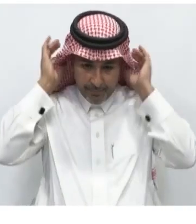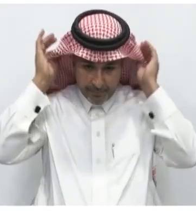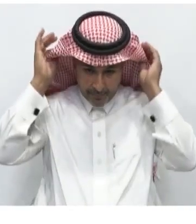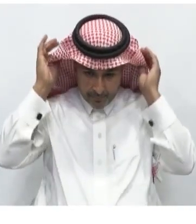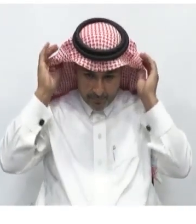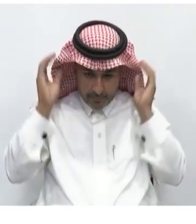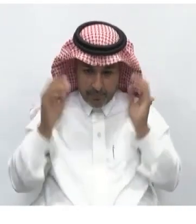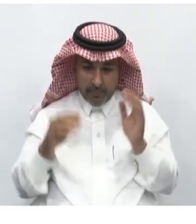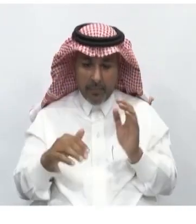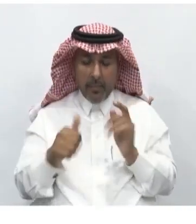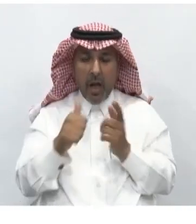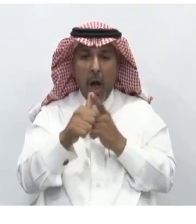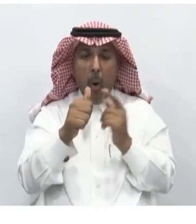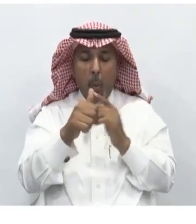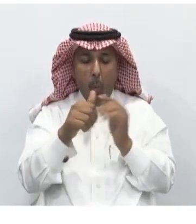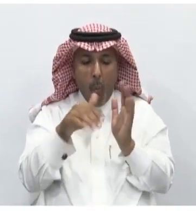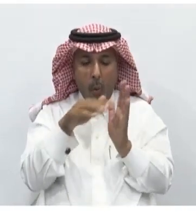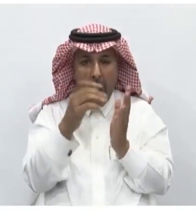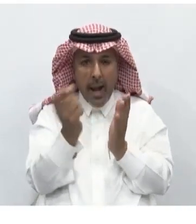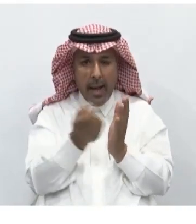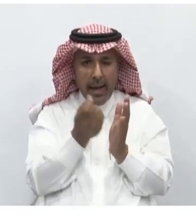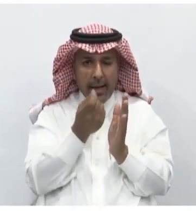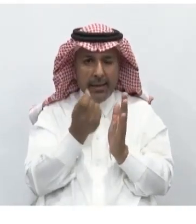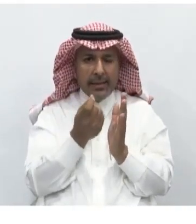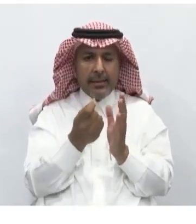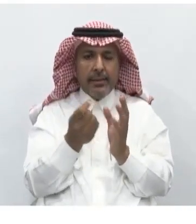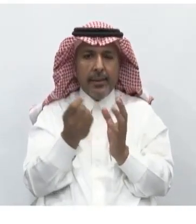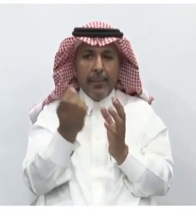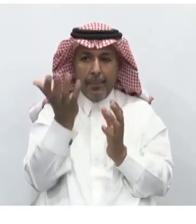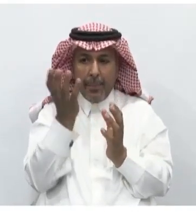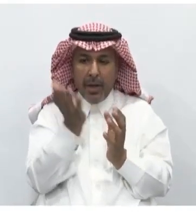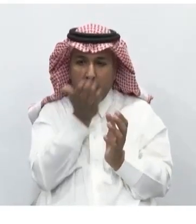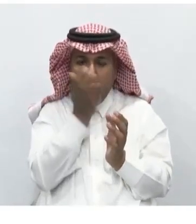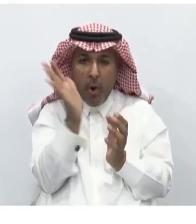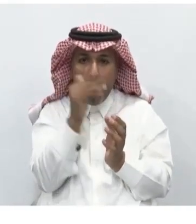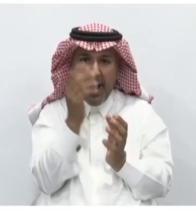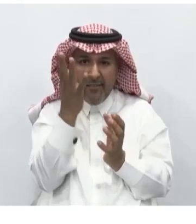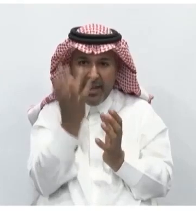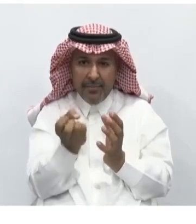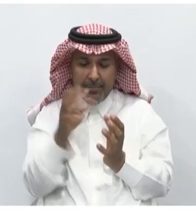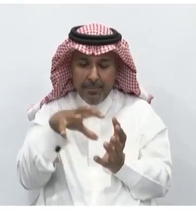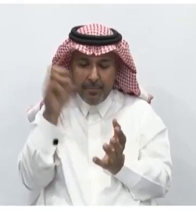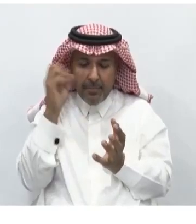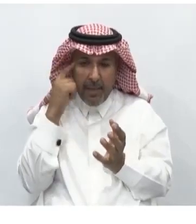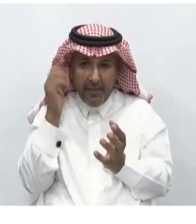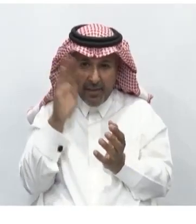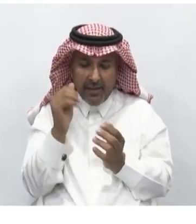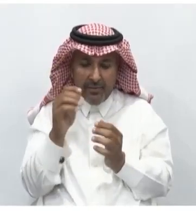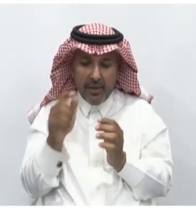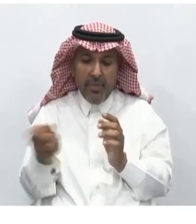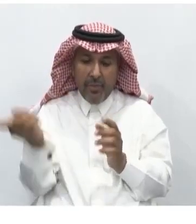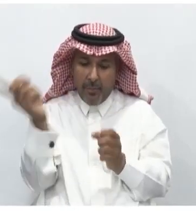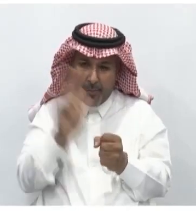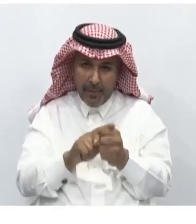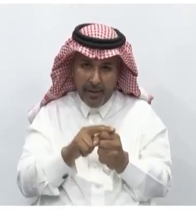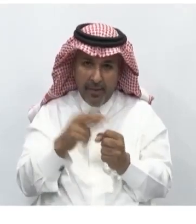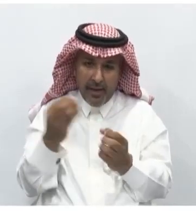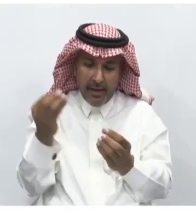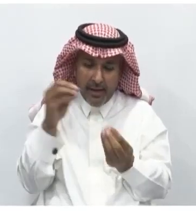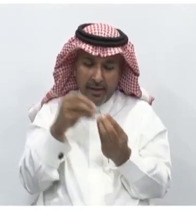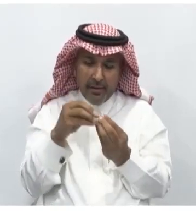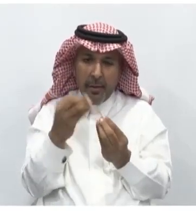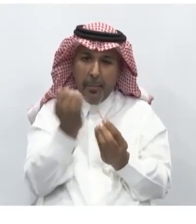كتلة جفنة فارغة. نقيسها. أضف إليها مركب مائي ثم بعد ذلك نعيد القياس مرة أخرى